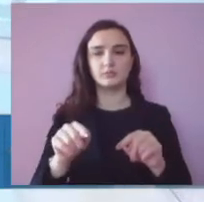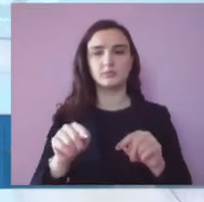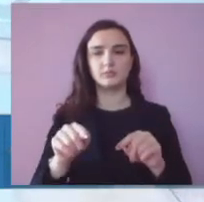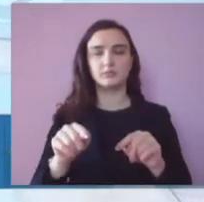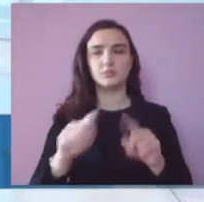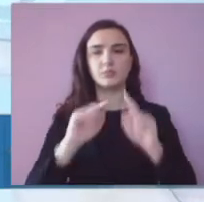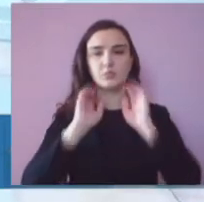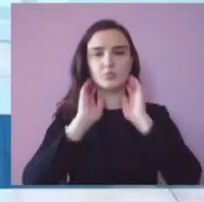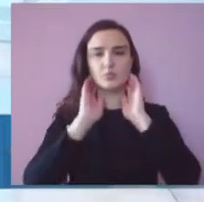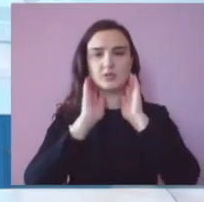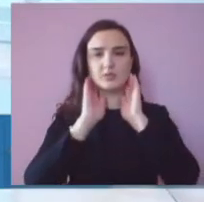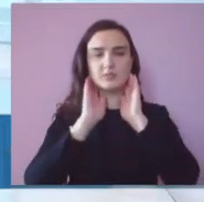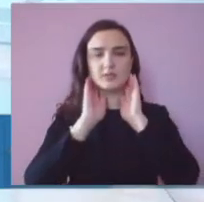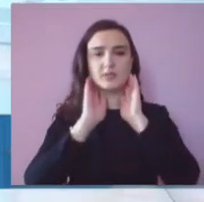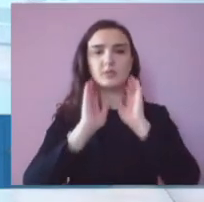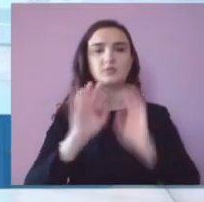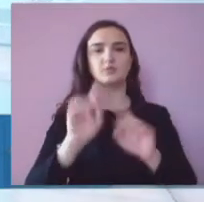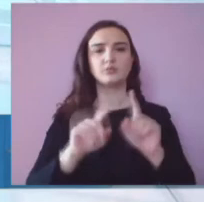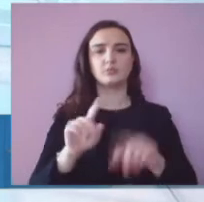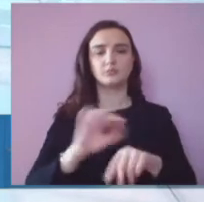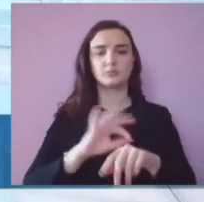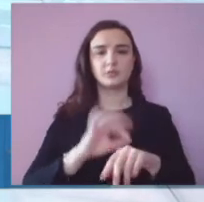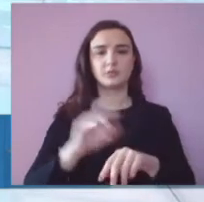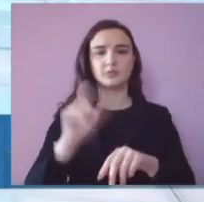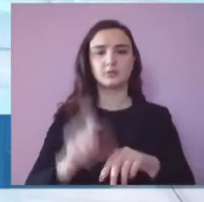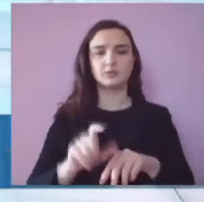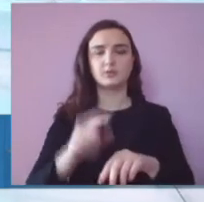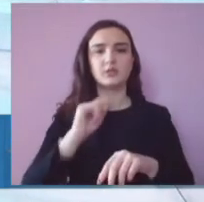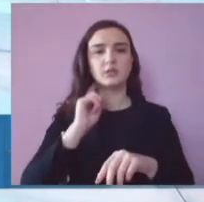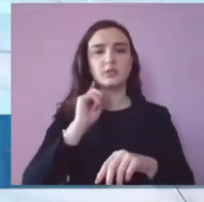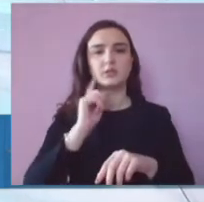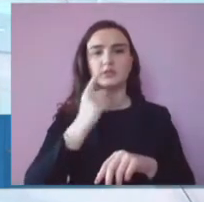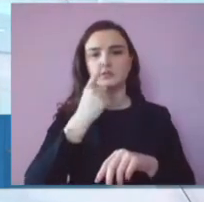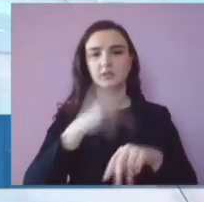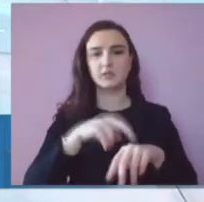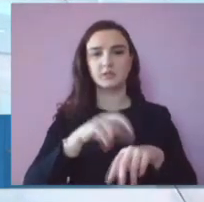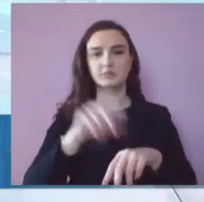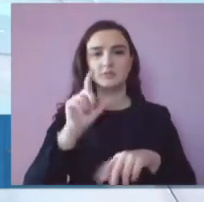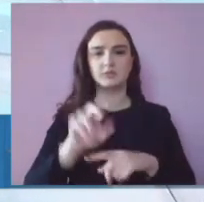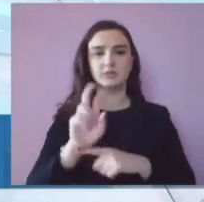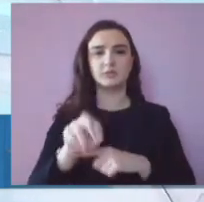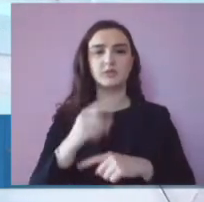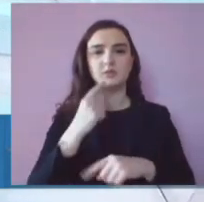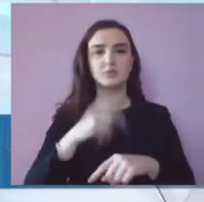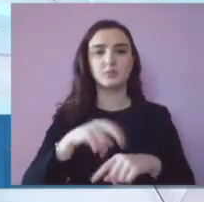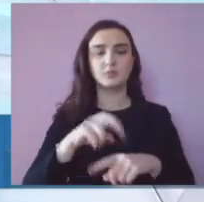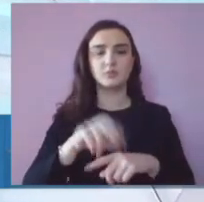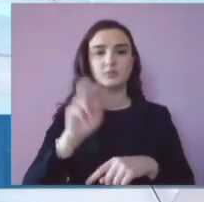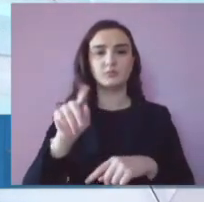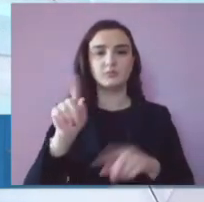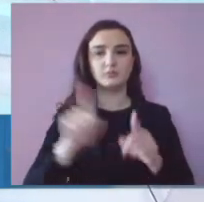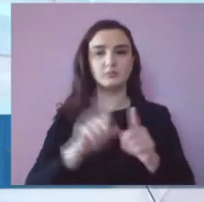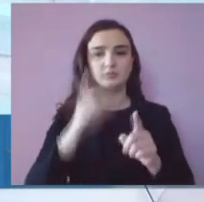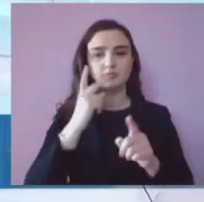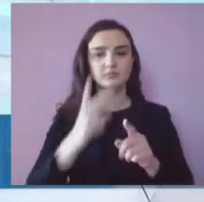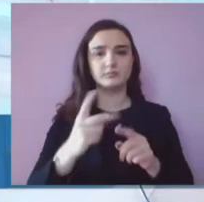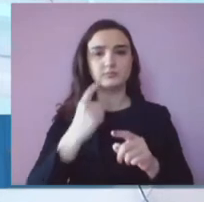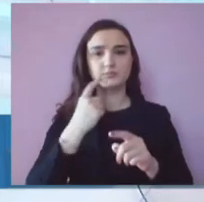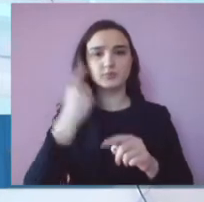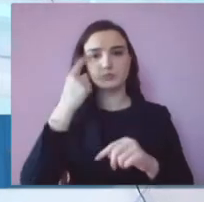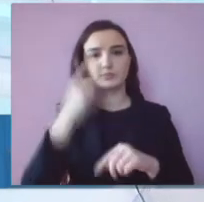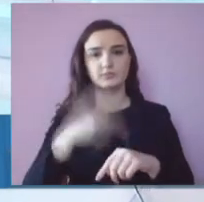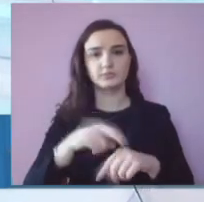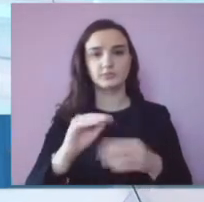ყურებისკენ, ზოგჯერ ასეთი პაციენტი ყურის ექიმთან მიდის, ზოგჯერ სტომატოლოგთან მიდის, იმიტომ რომ მას აი სწორედ იქ აქვს ხოლმე